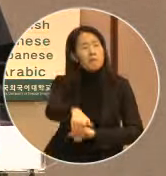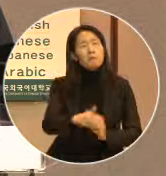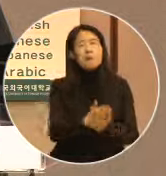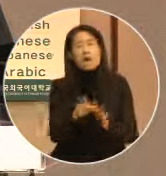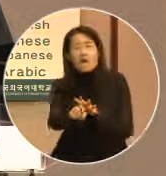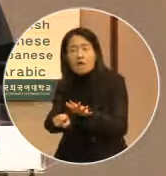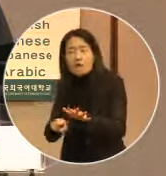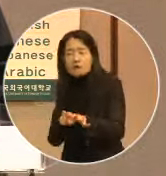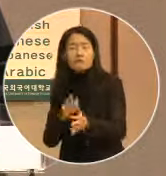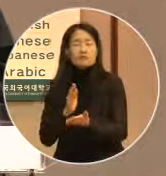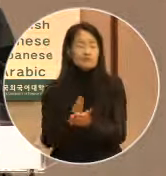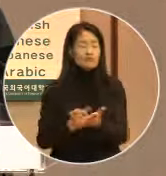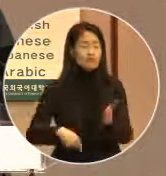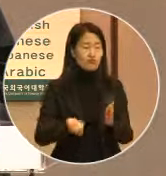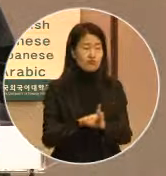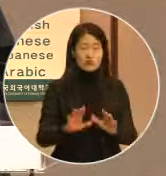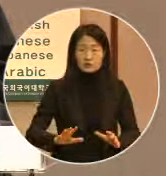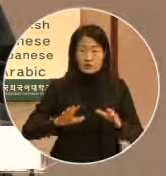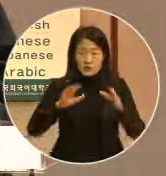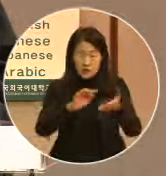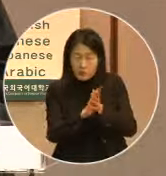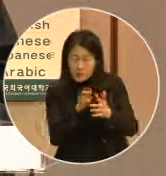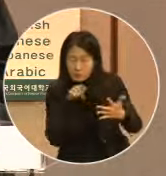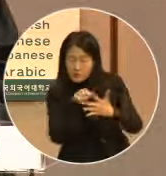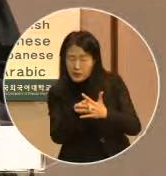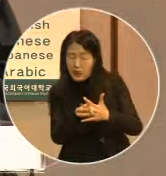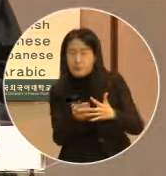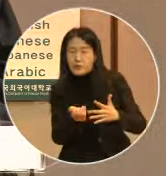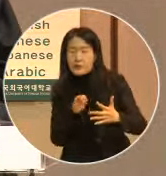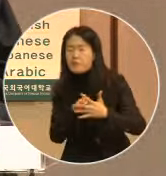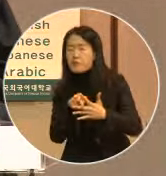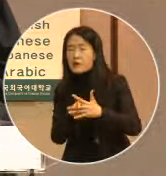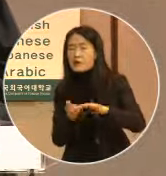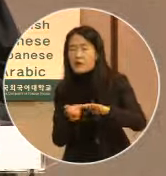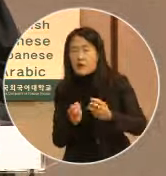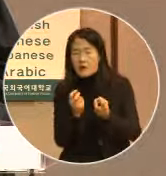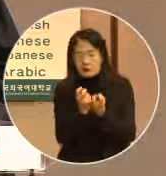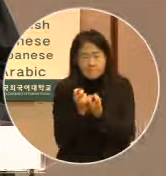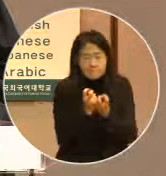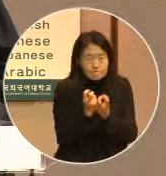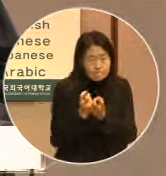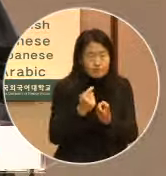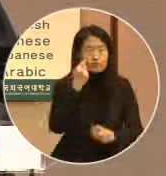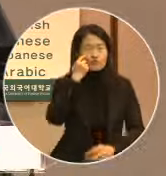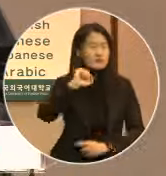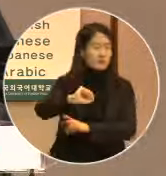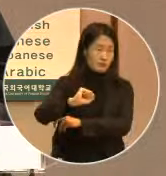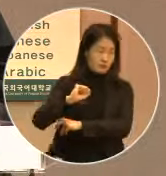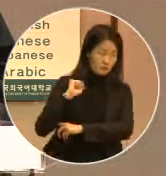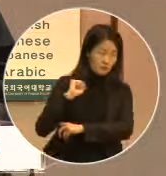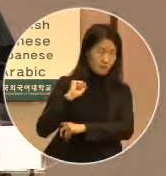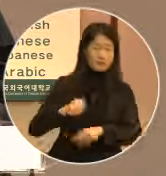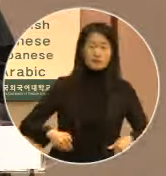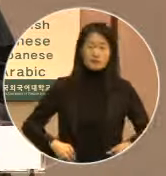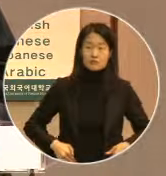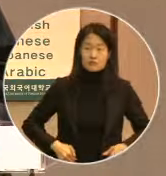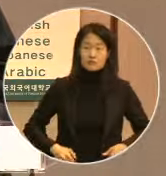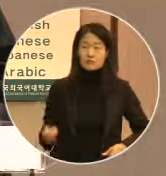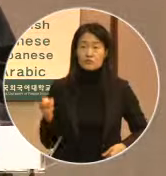위해서는 여러분들이 세상의 변화를 미리 읽고 대처하는 노력과 안목이 필요합니다.